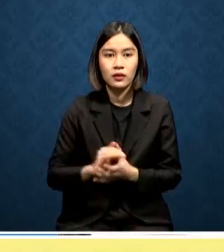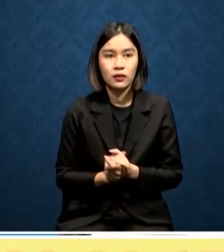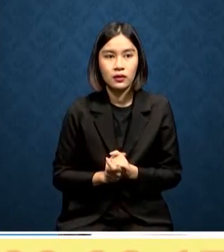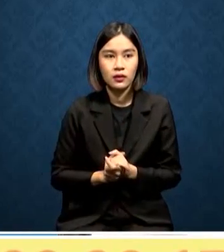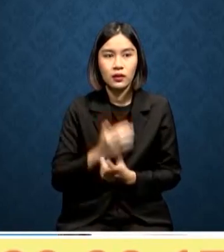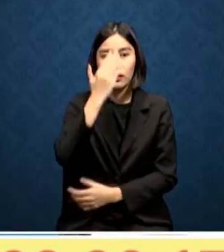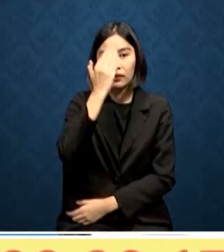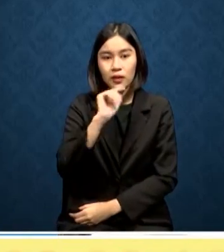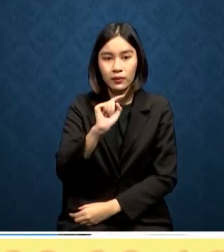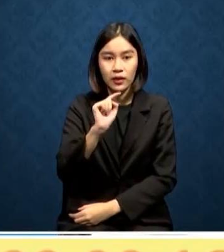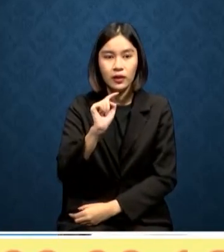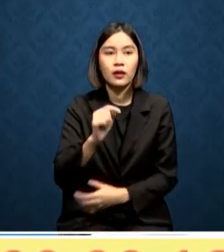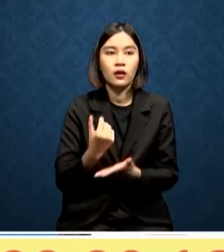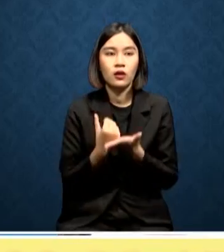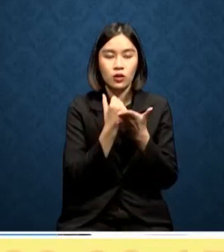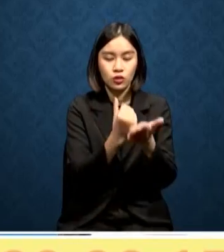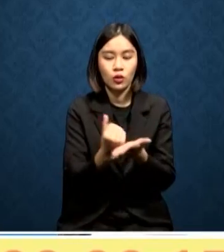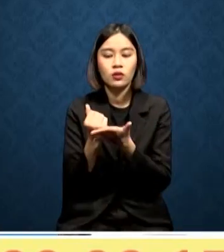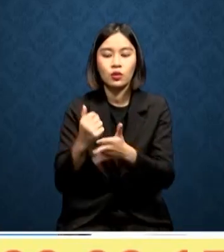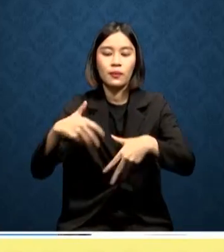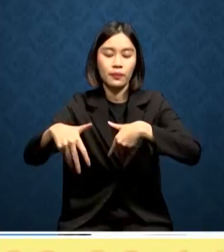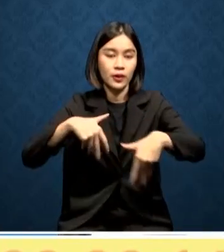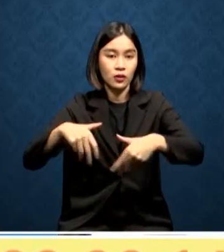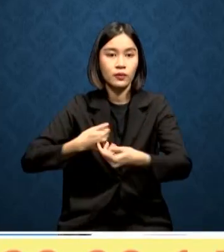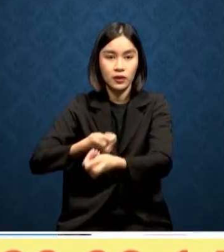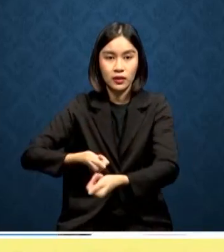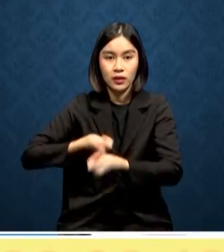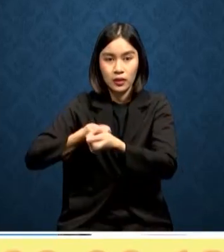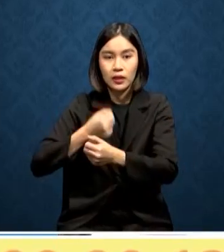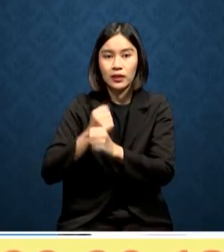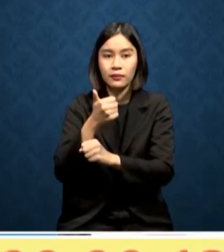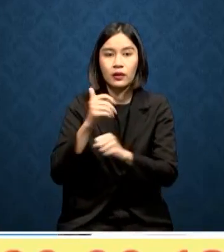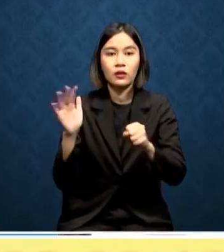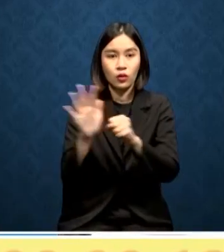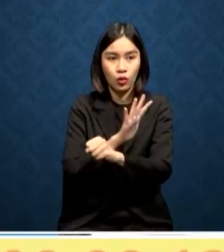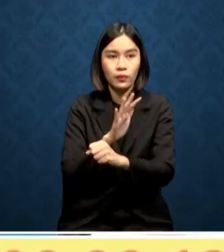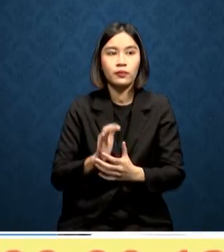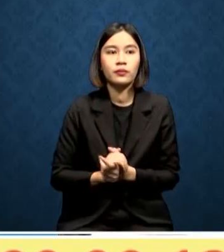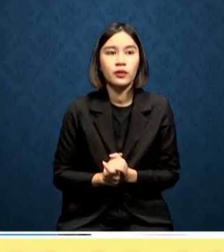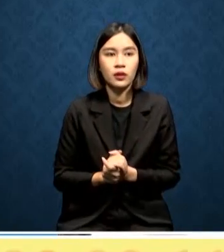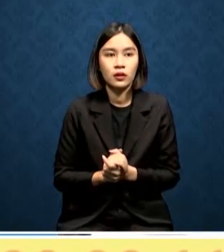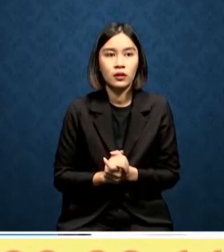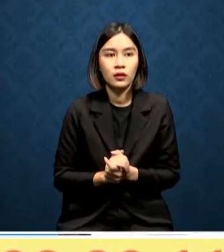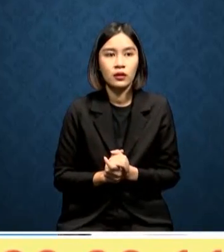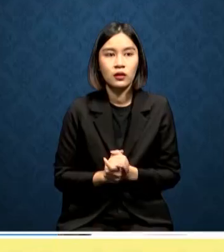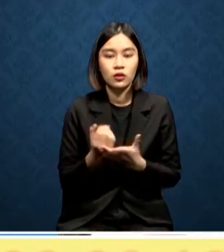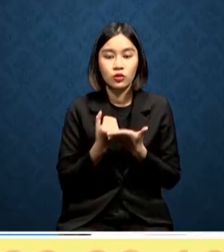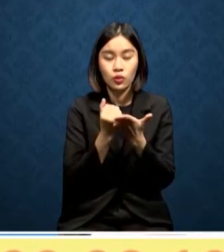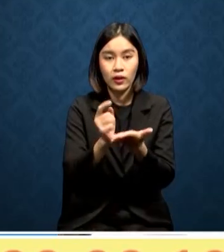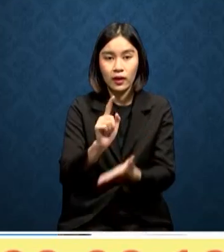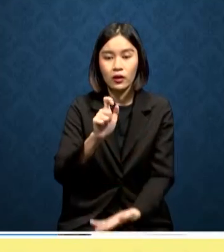2564เพราะนอกจากจะเป็นการช่วยพี่น้องเกษตรกรได้อย่างเต็มที่แล้วก็สามารถทำให้ท้อง